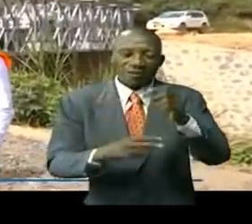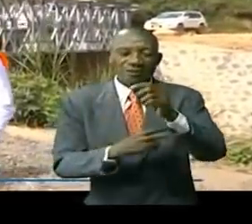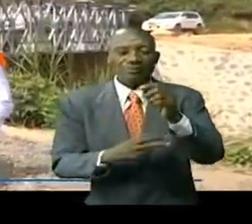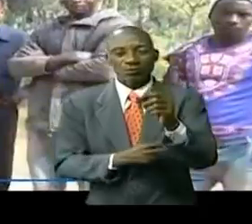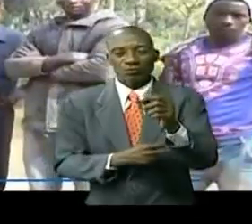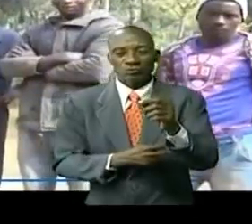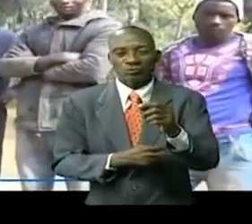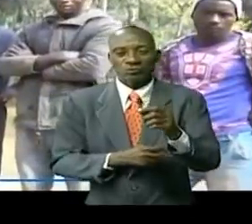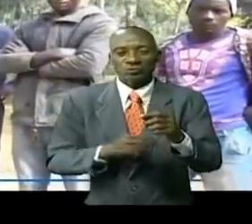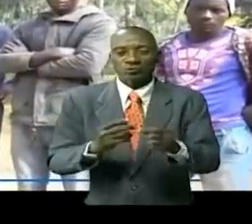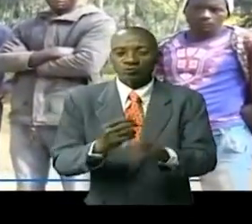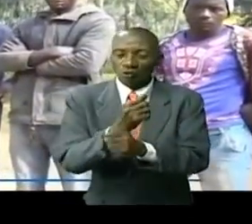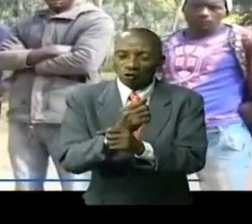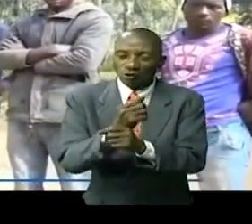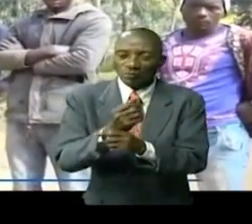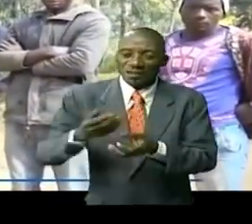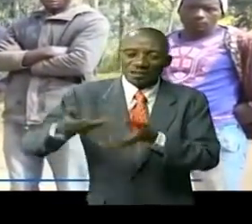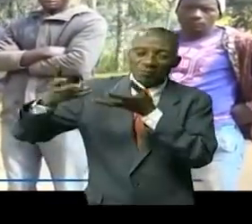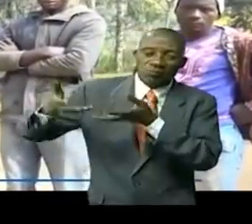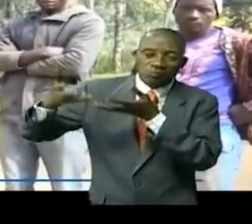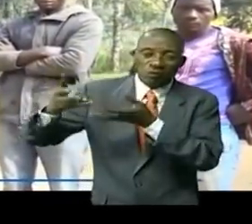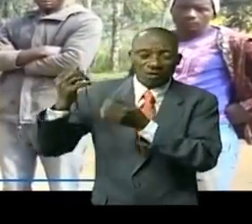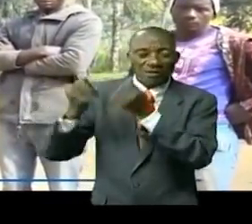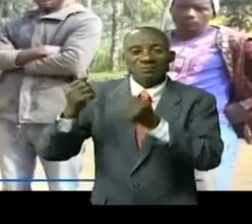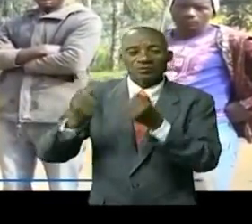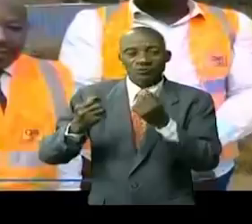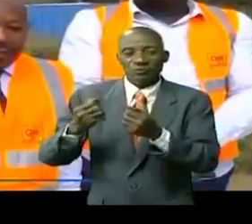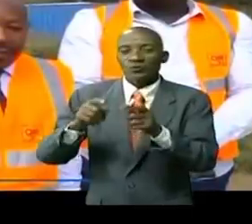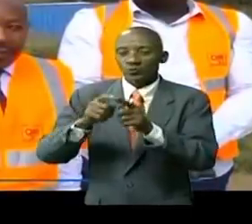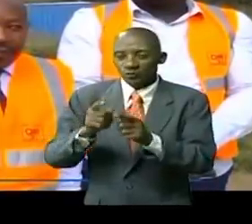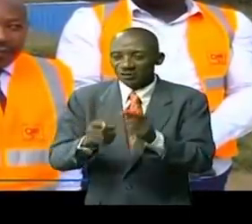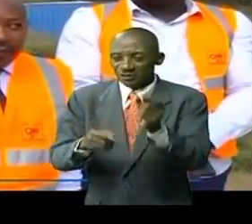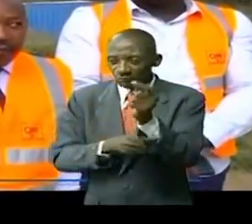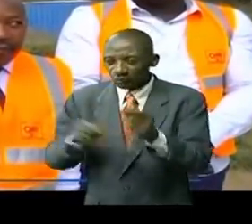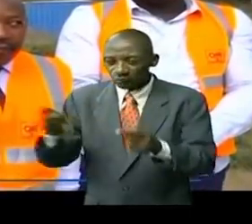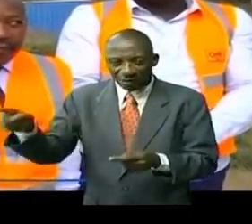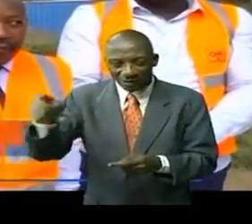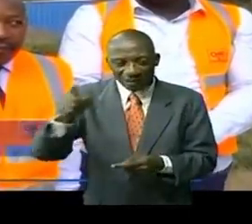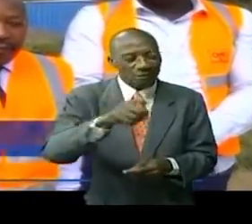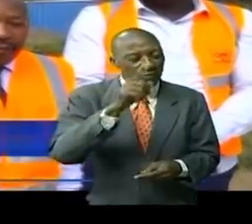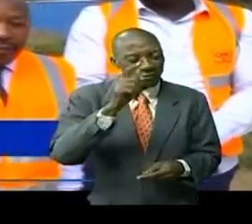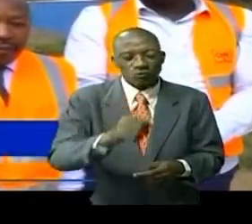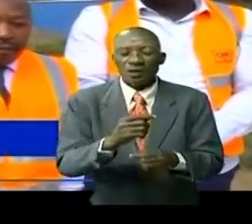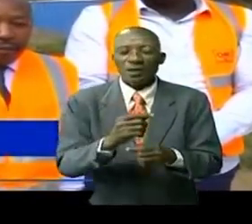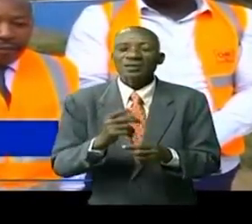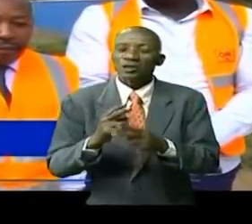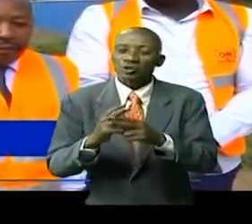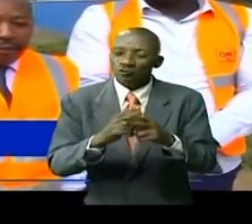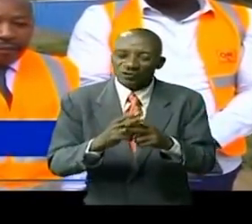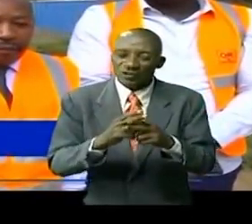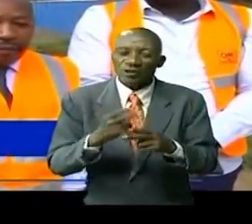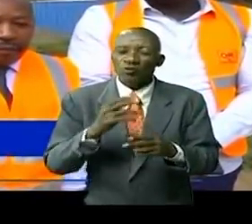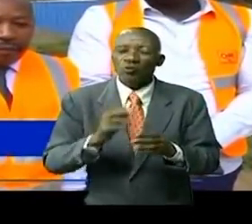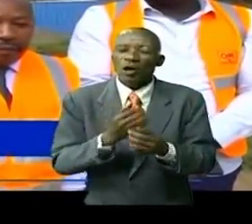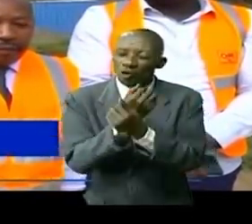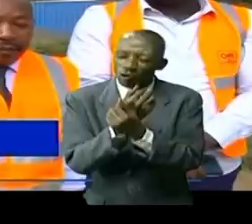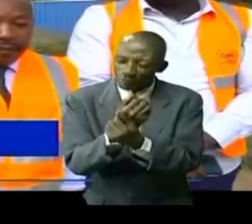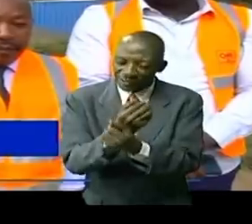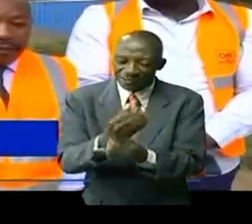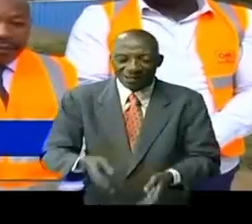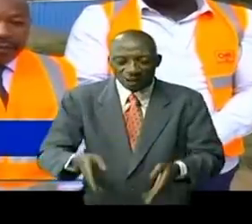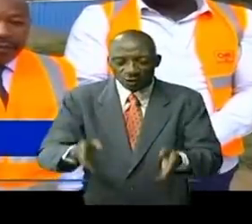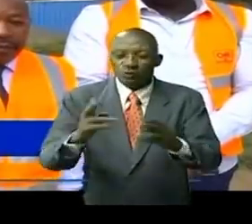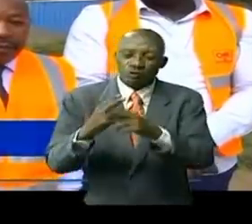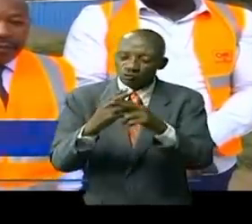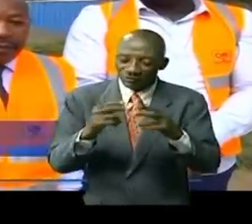du tonnage, et aux habitants la protection de l'ouvrage. Nous sommes à 80%. Caractéristique des ponts, c'est un pont à